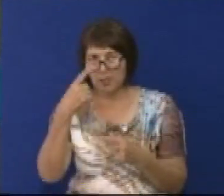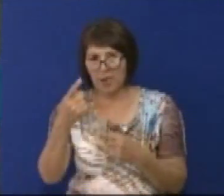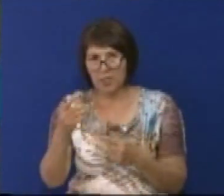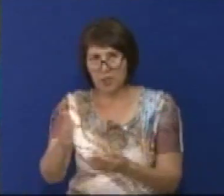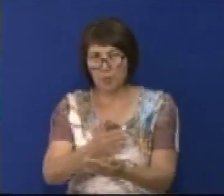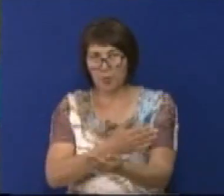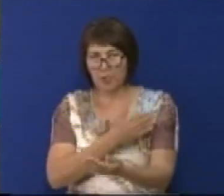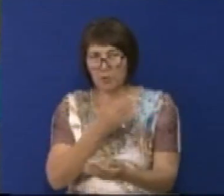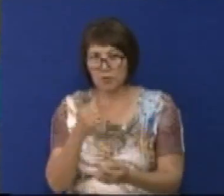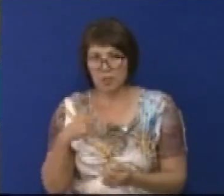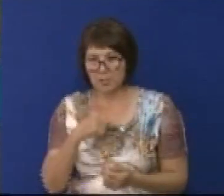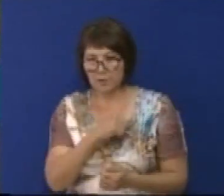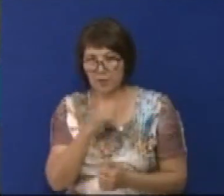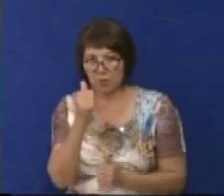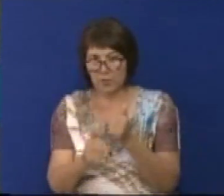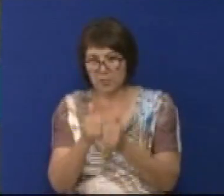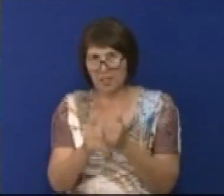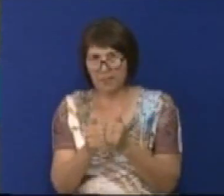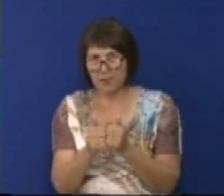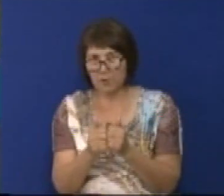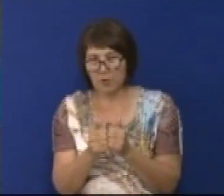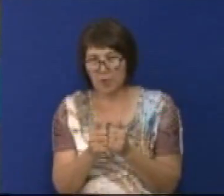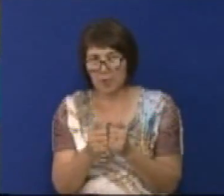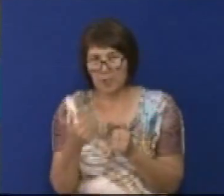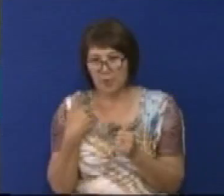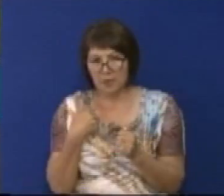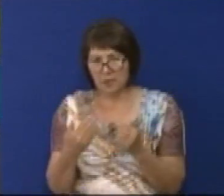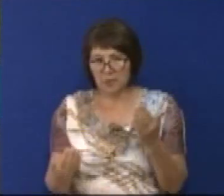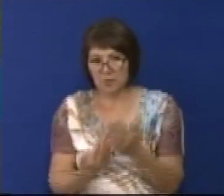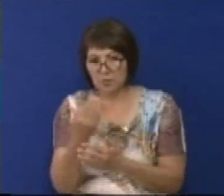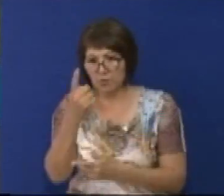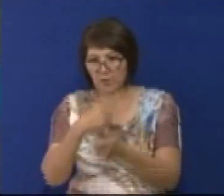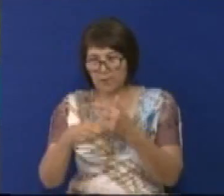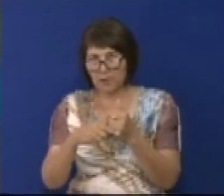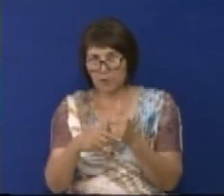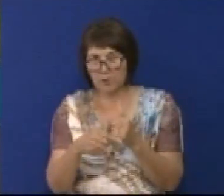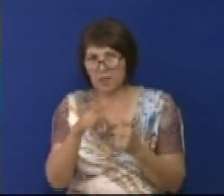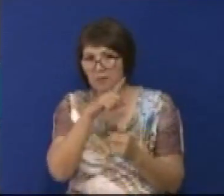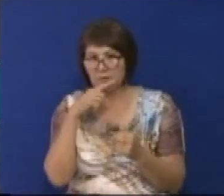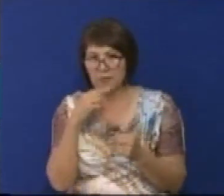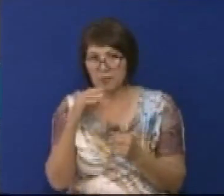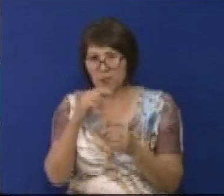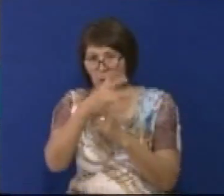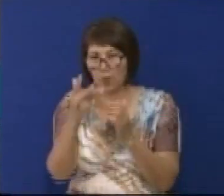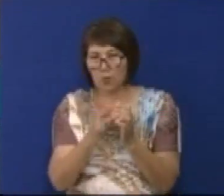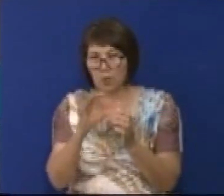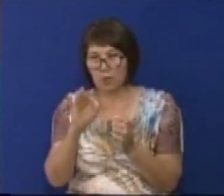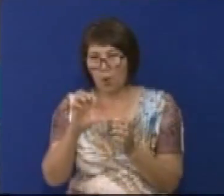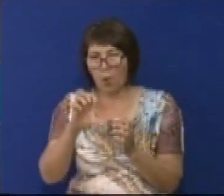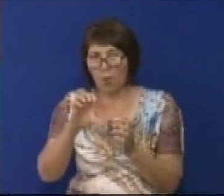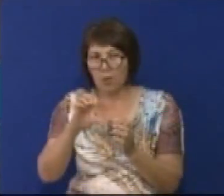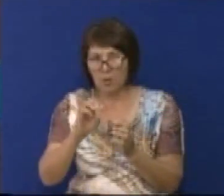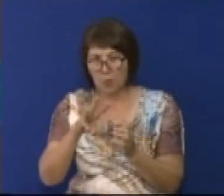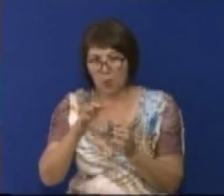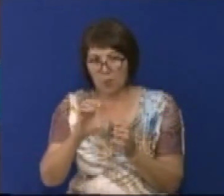Новосібір облысы арқылы қайта Ресейге ораламыз. Яғни эстафета Омбы қаласында мәресіне жетеді. Халықаралық